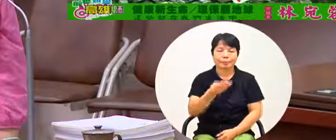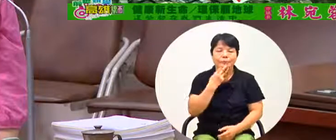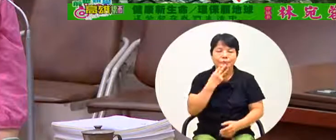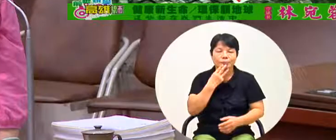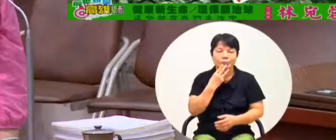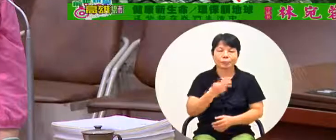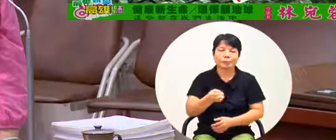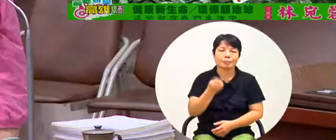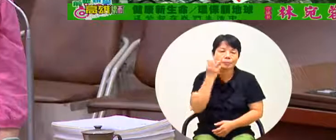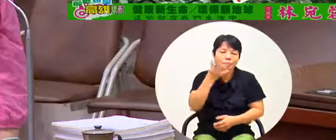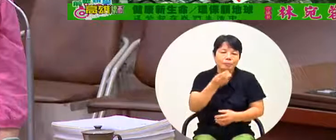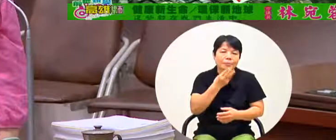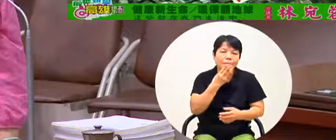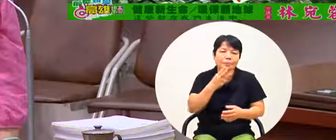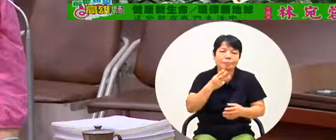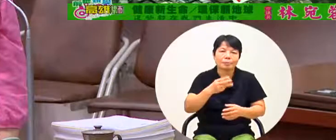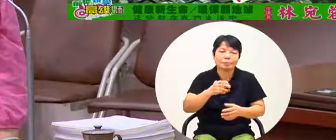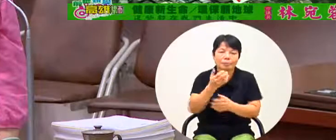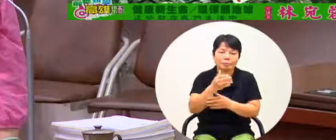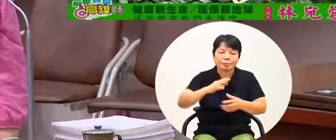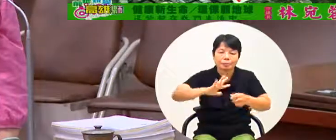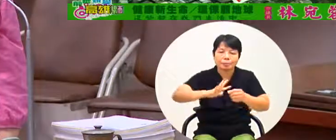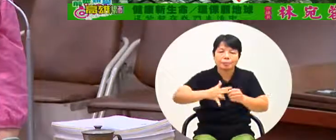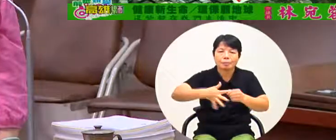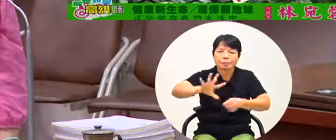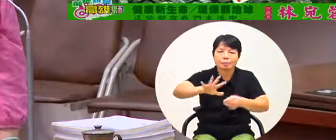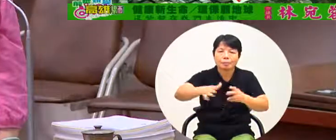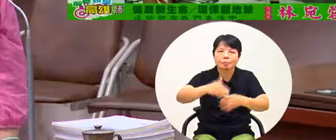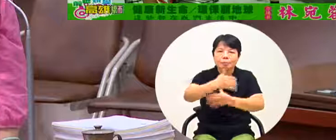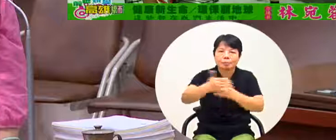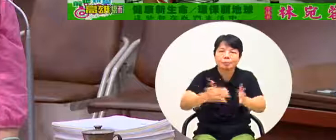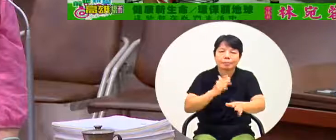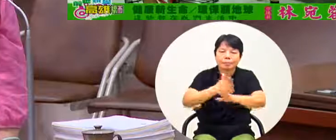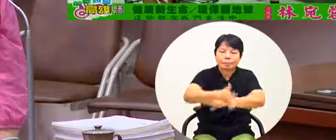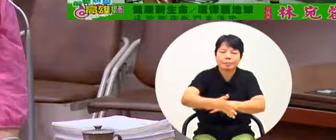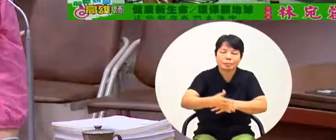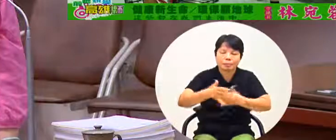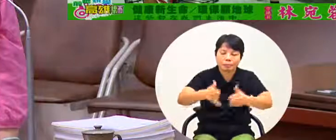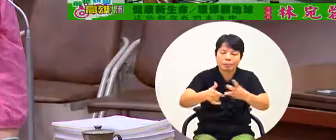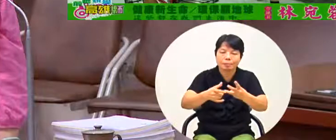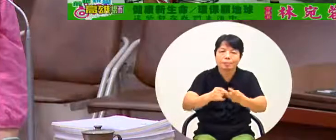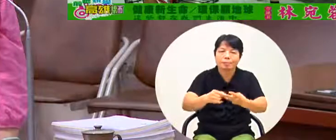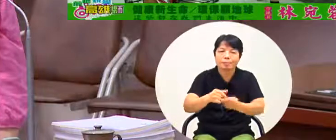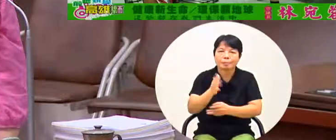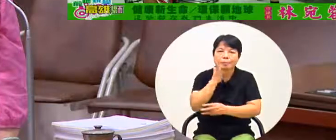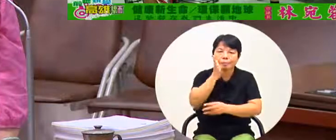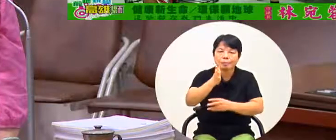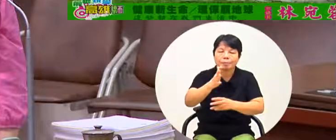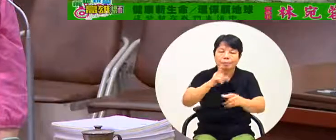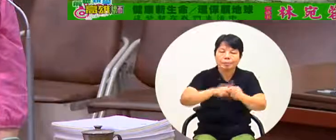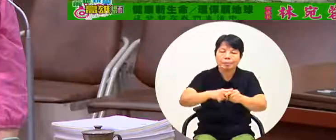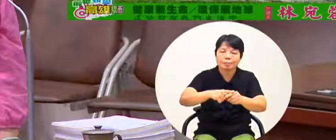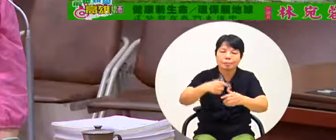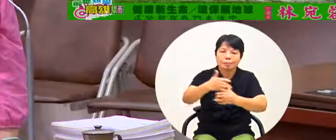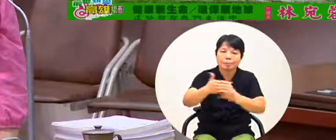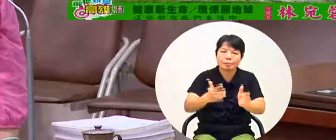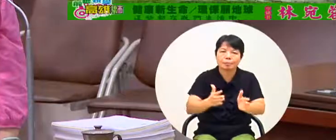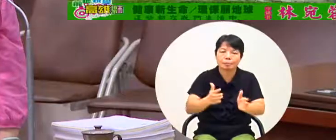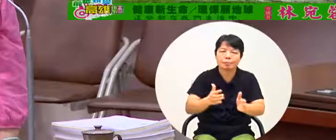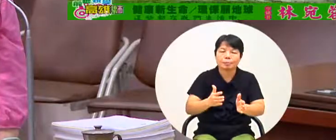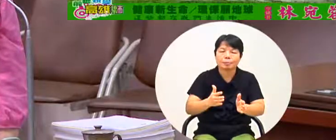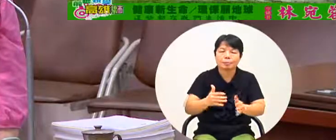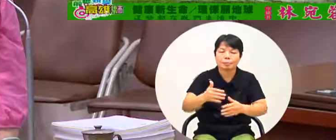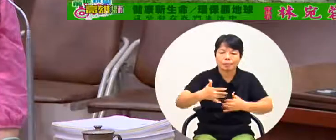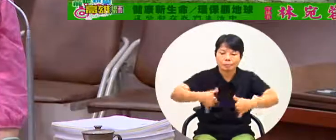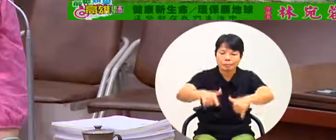路、班超路、冈山中街哈，整个我们冈山的地区哈，嘛变个真